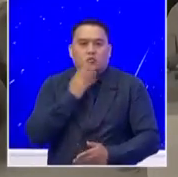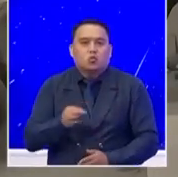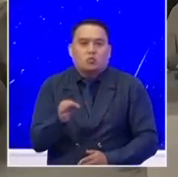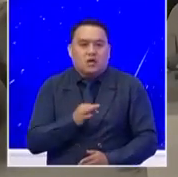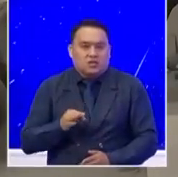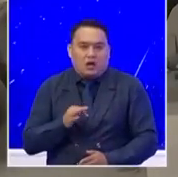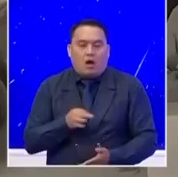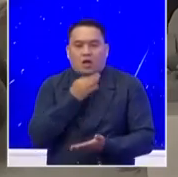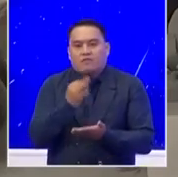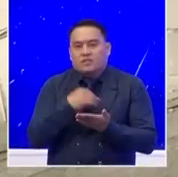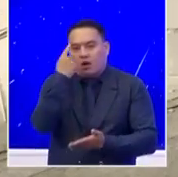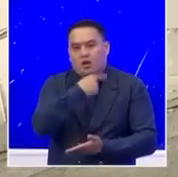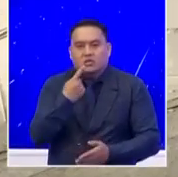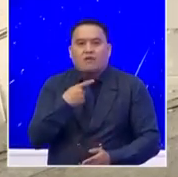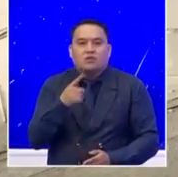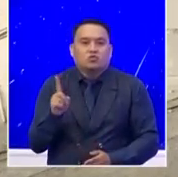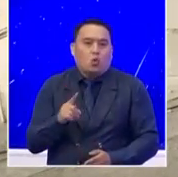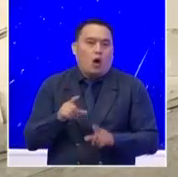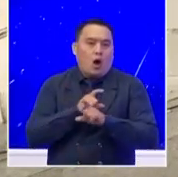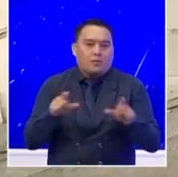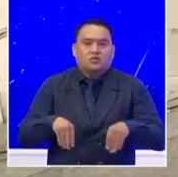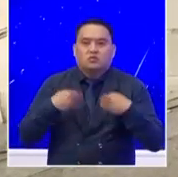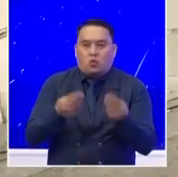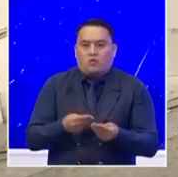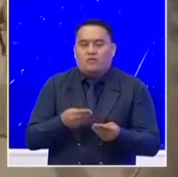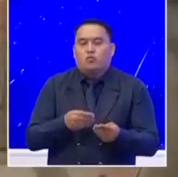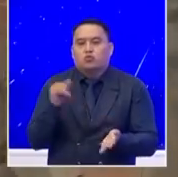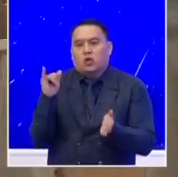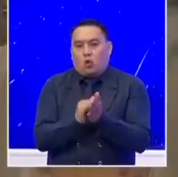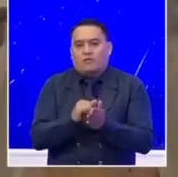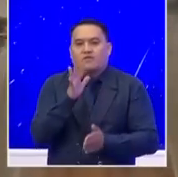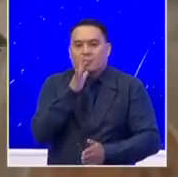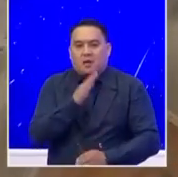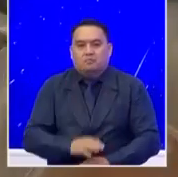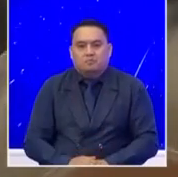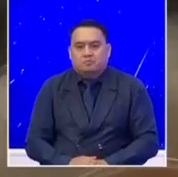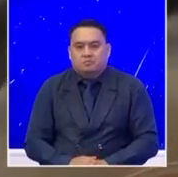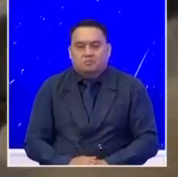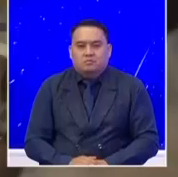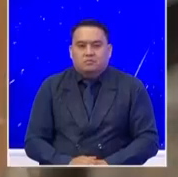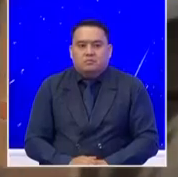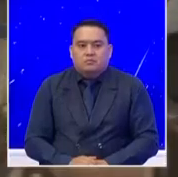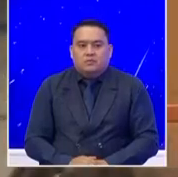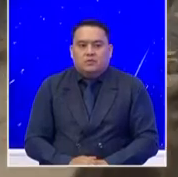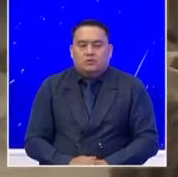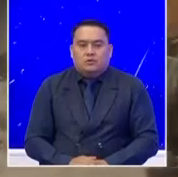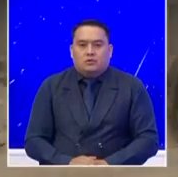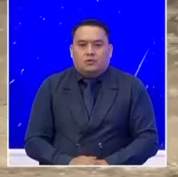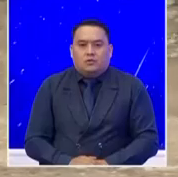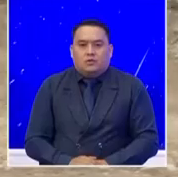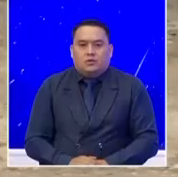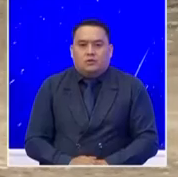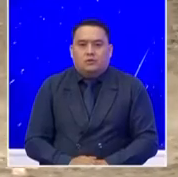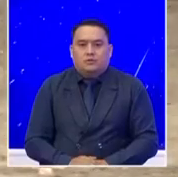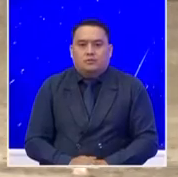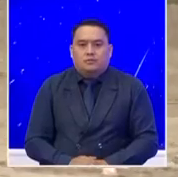области. Ответственные лица заявляют, что все объекты будут сданы в установленные сроки. Евгения Присяжная, Абылай Кутыкбай, Ирлан Азамбай, телеканал